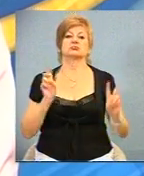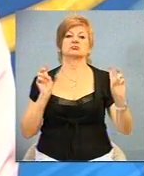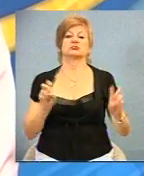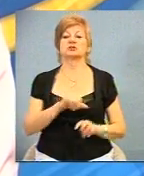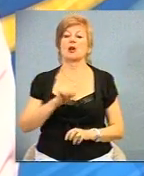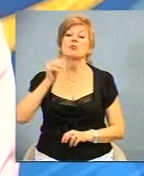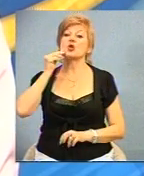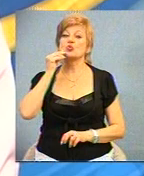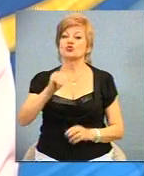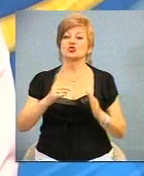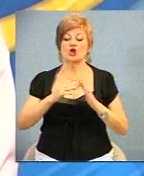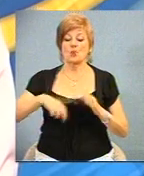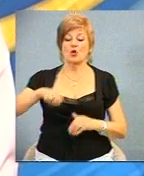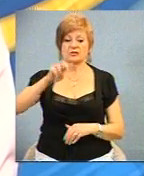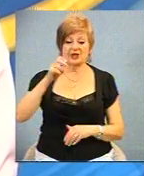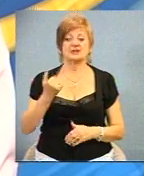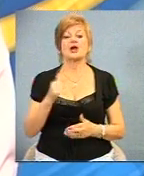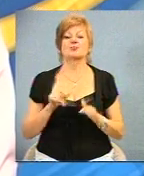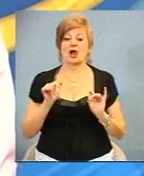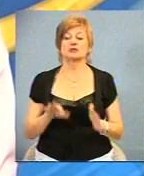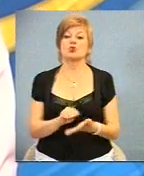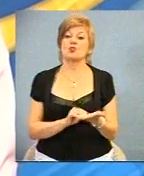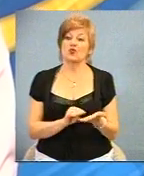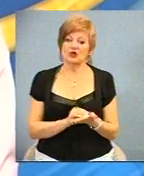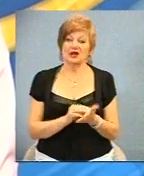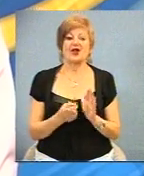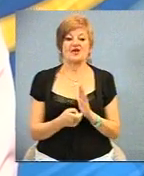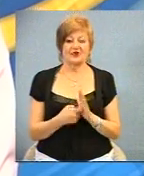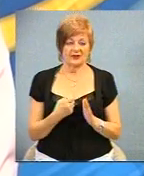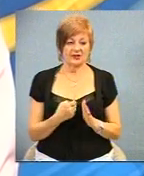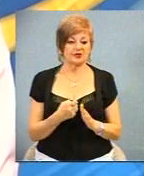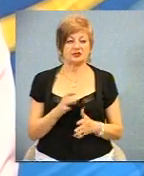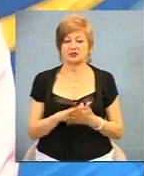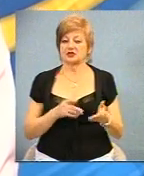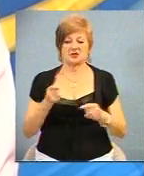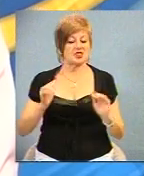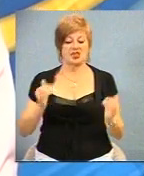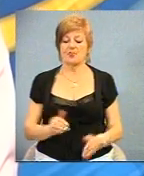під'їзду найкращого. Тож акцію вирішили повторити і з'ясувалося. Нині заяв не менше.